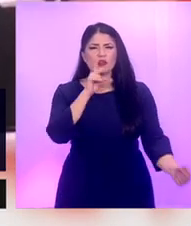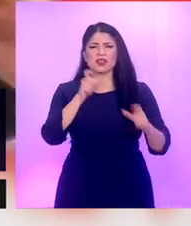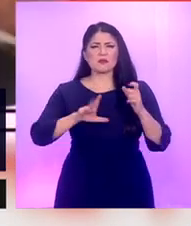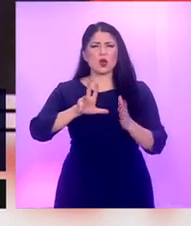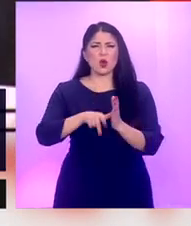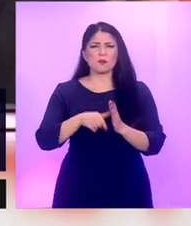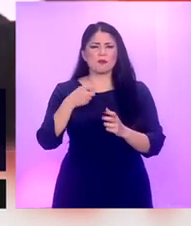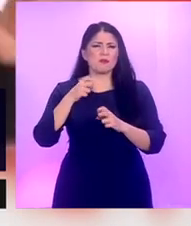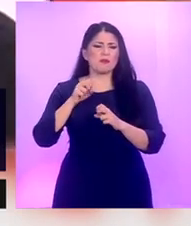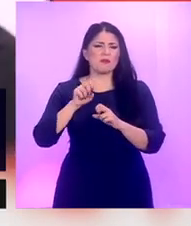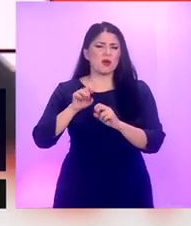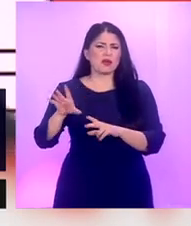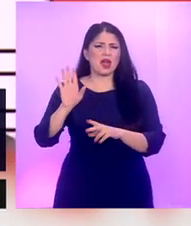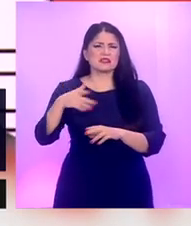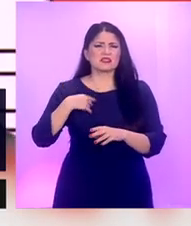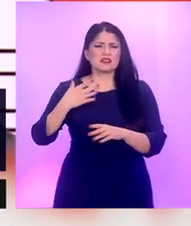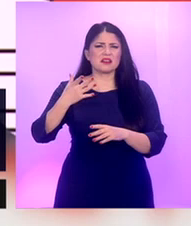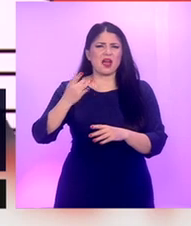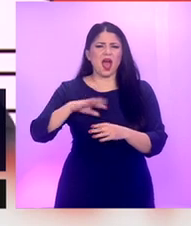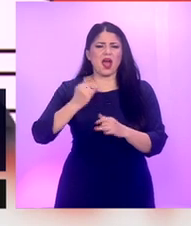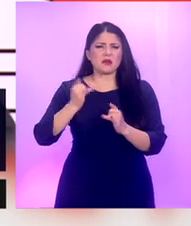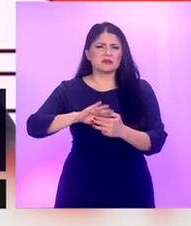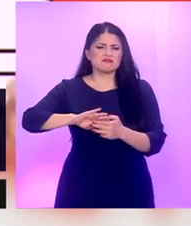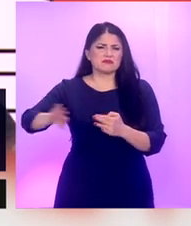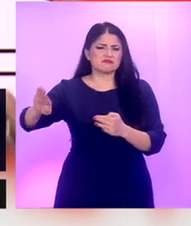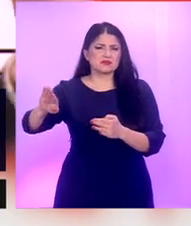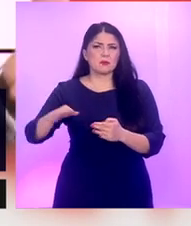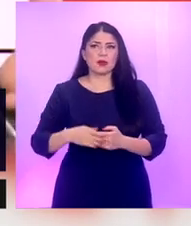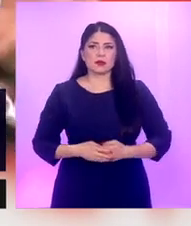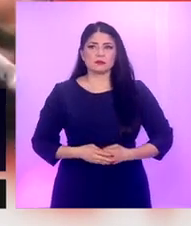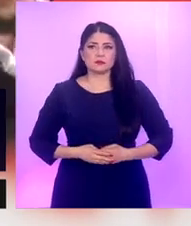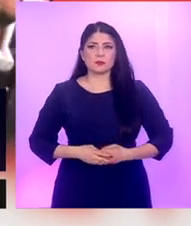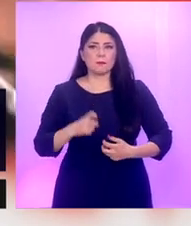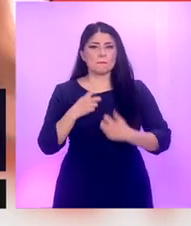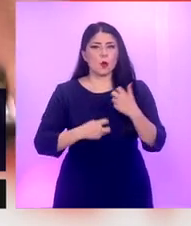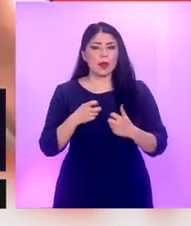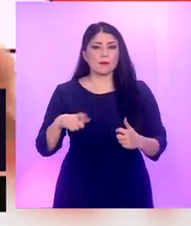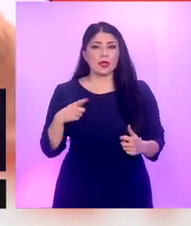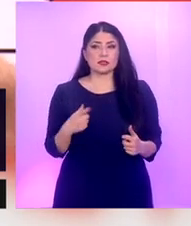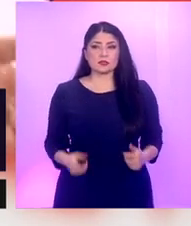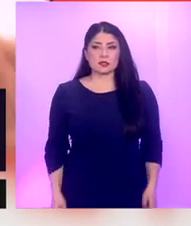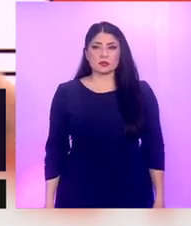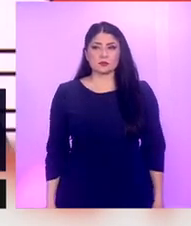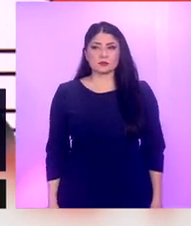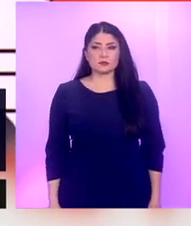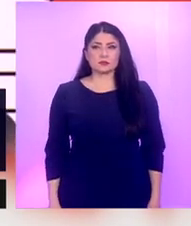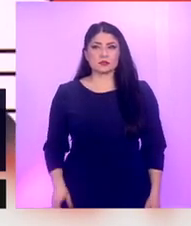corupție, de porcării, alea au rolul lor, sunt marginale în realitate. Nu e o problemă. Problema este să poți să absorbi acești bani.